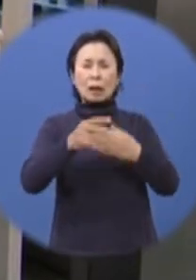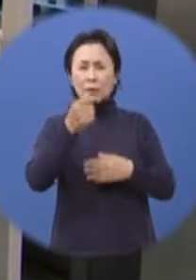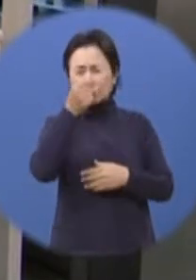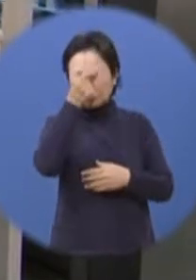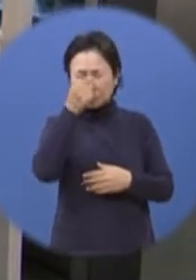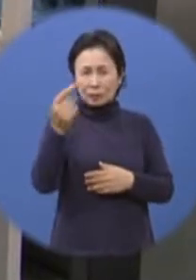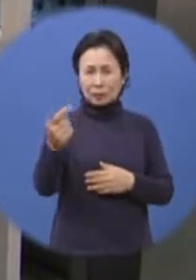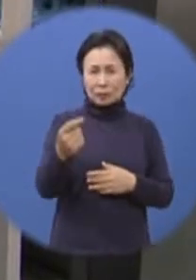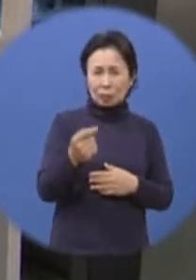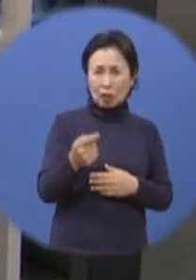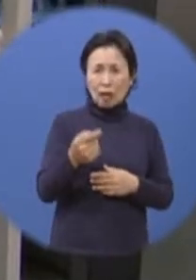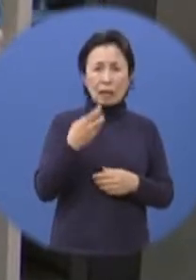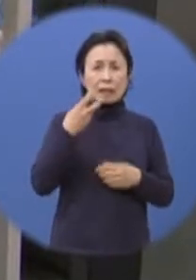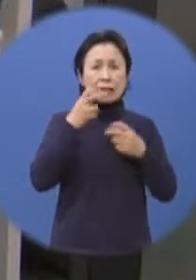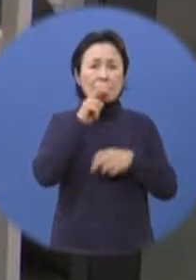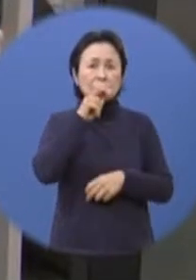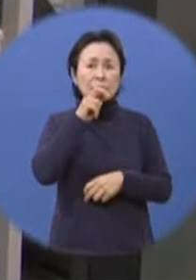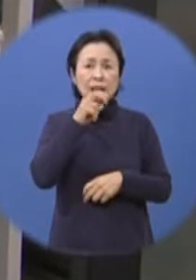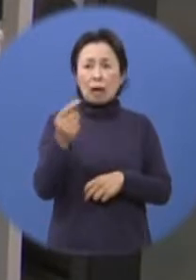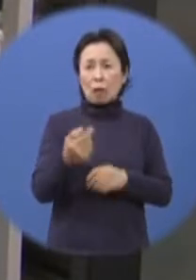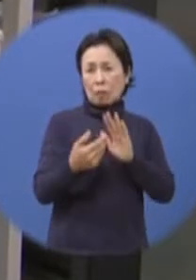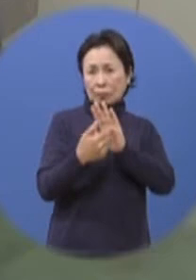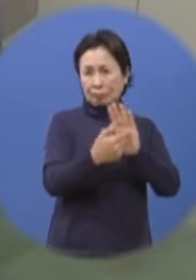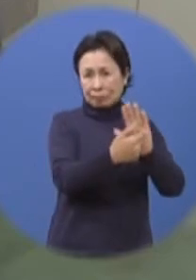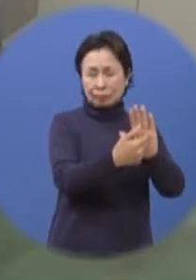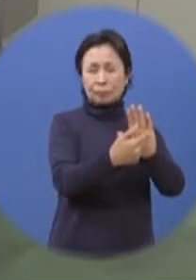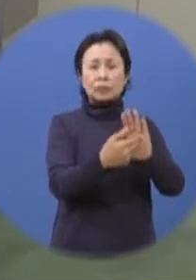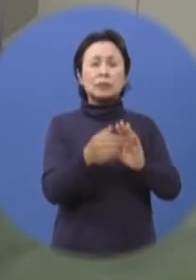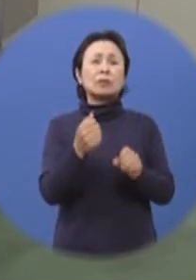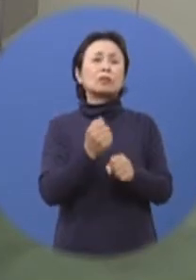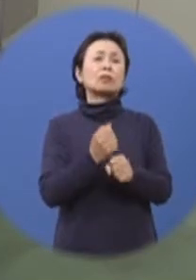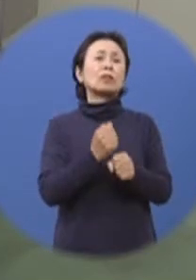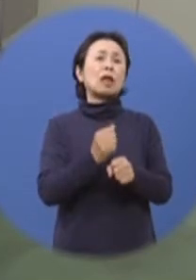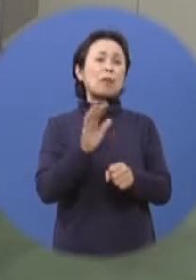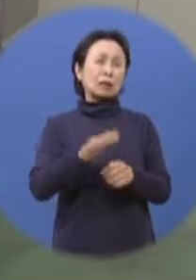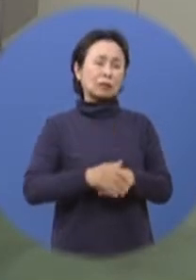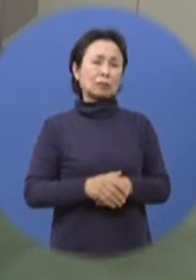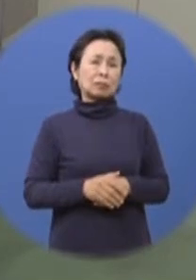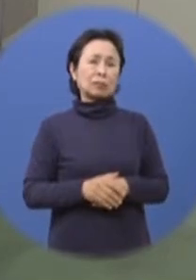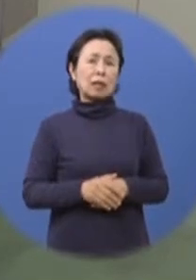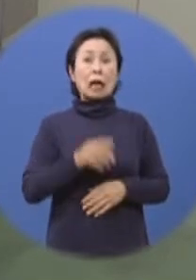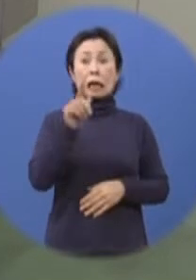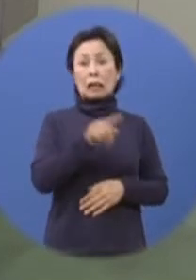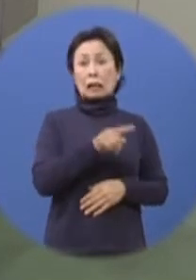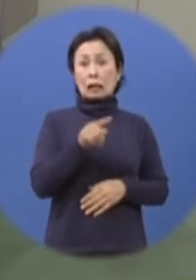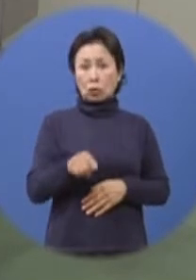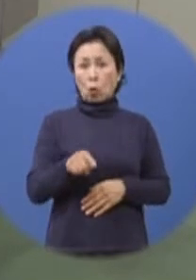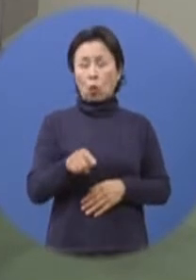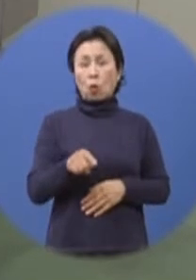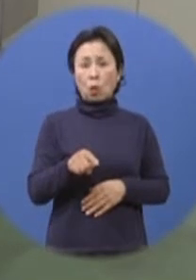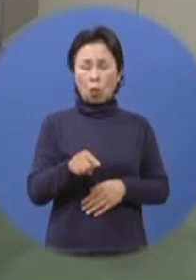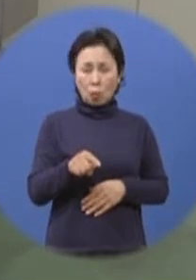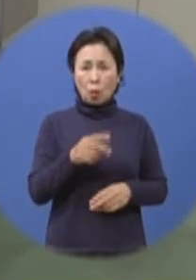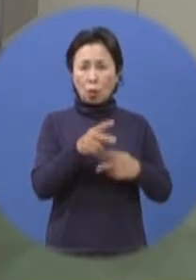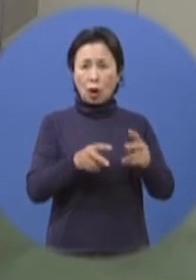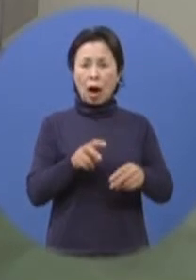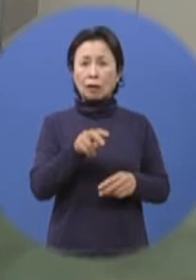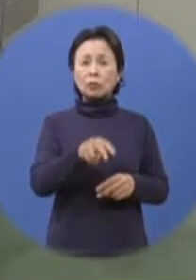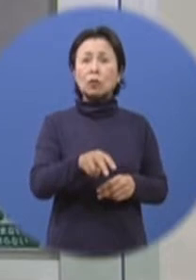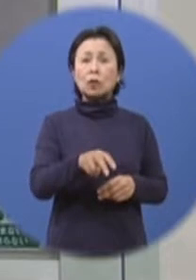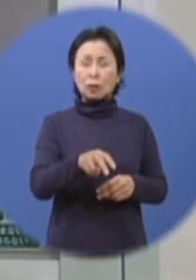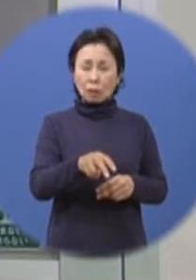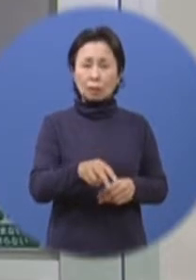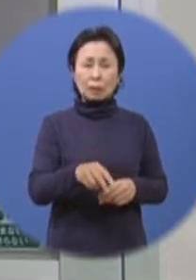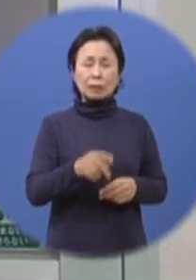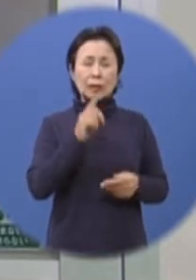ね nep が要らないという風なかなんですね人間元の文楮味を踏む追い込んでいくとが入りしの